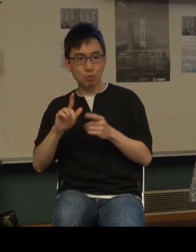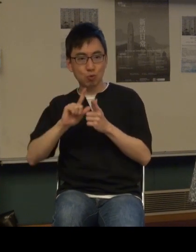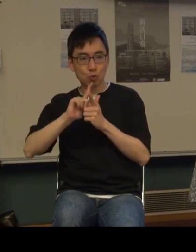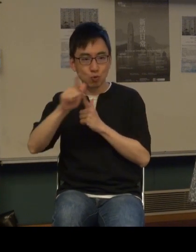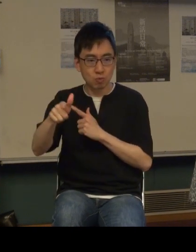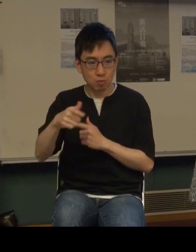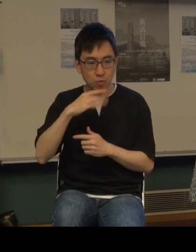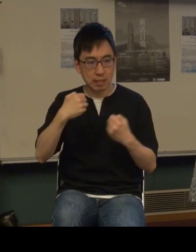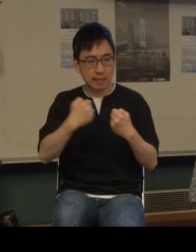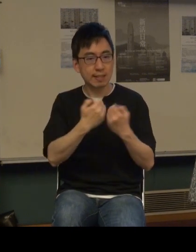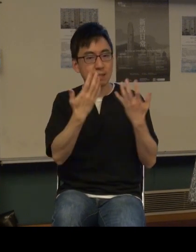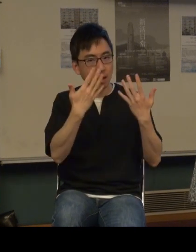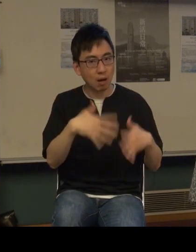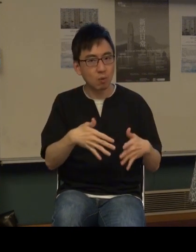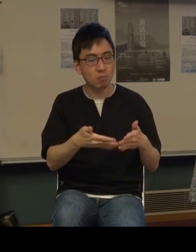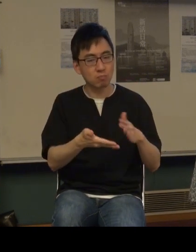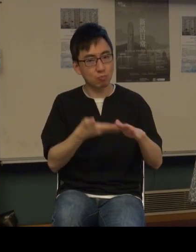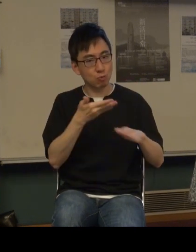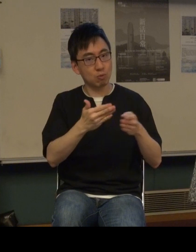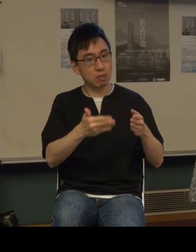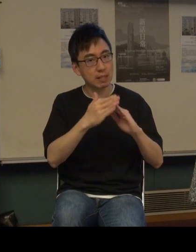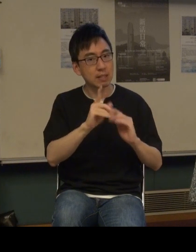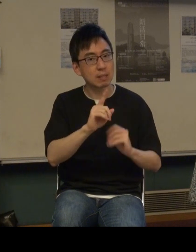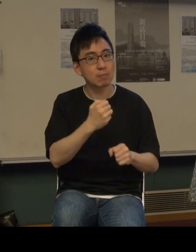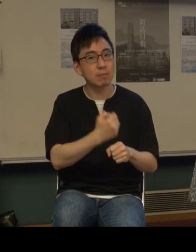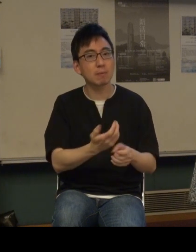去諗咧嗰個戰後嘅重建嘅。